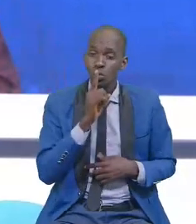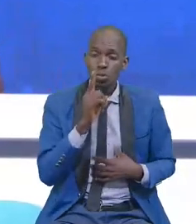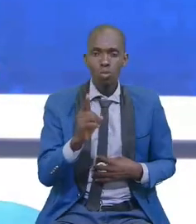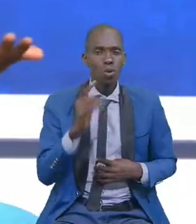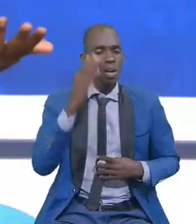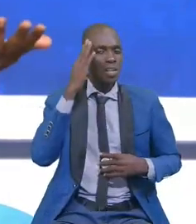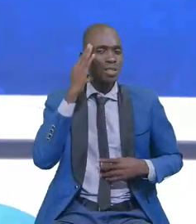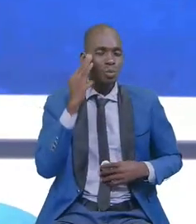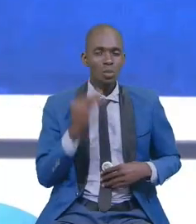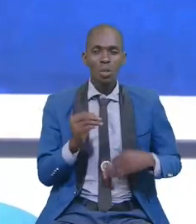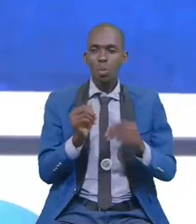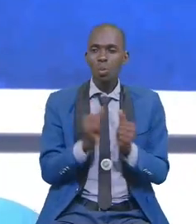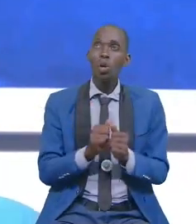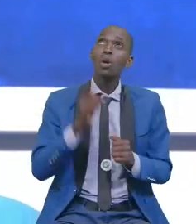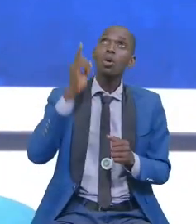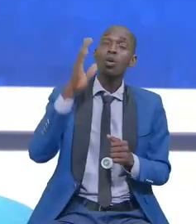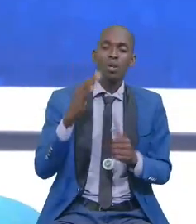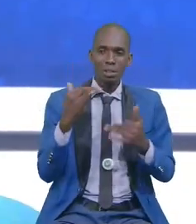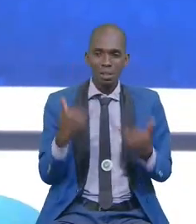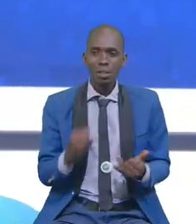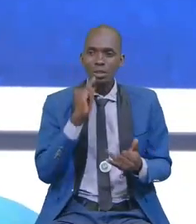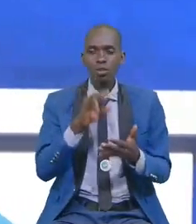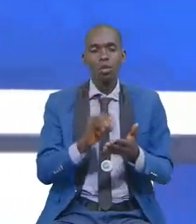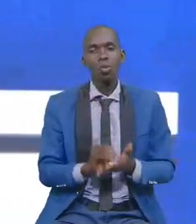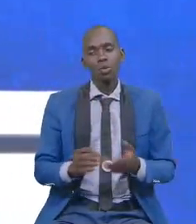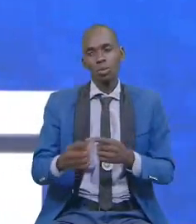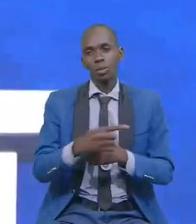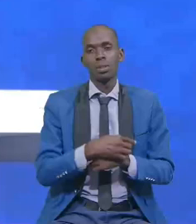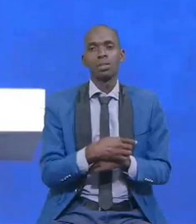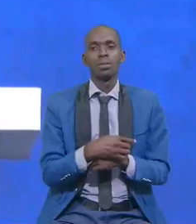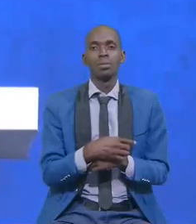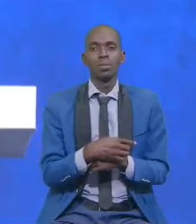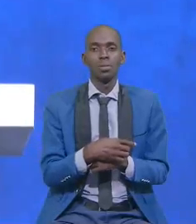L'expérience authentique avec Dieu, voici ton jour.